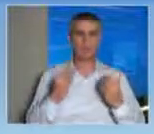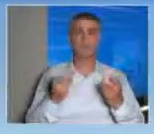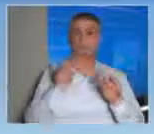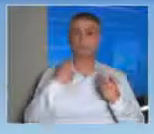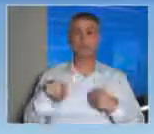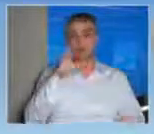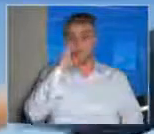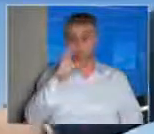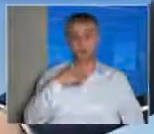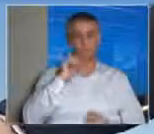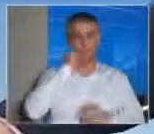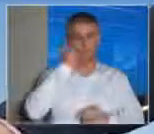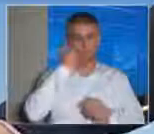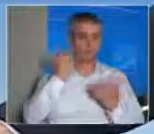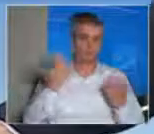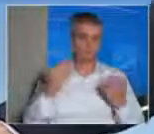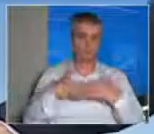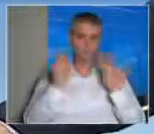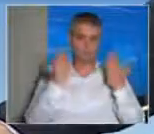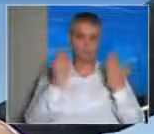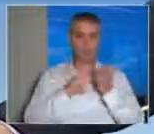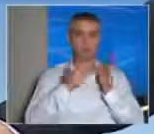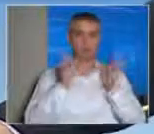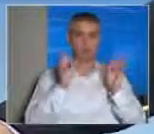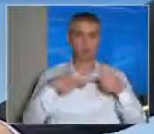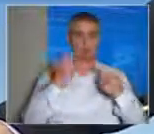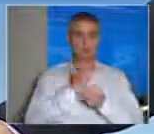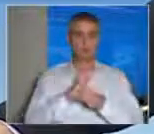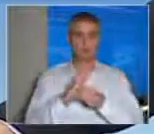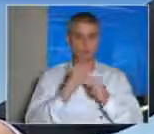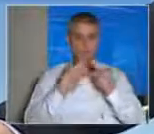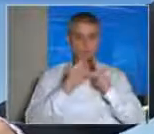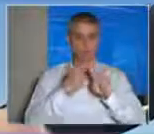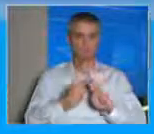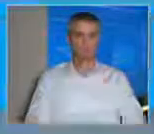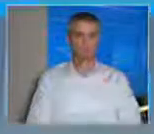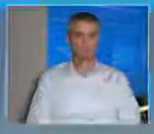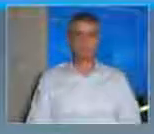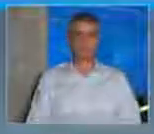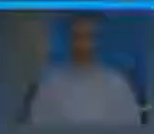ותודה רבה גם לכם. אנחנו נהיה כאן מחר מטבע הדברים בבוקר, בתוכנית מיוחדת ליום השואה. להתראות.